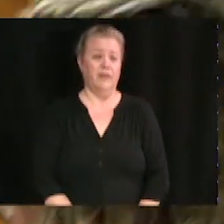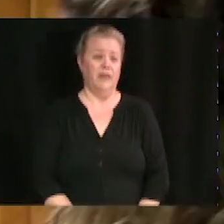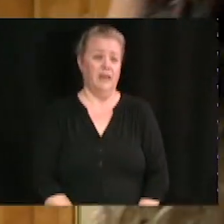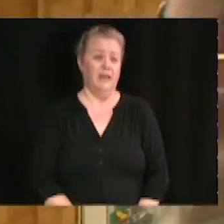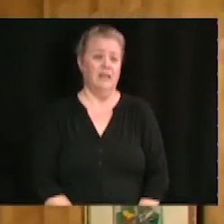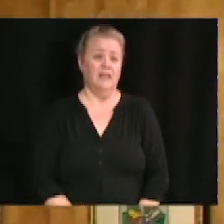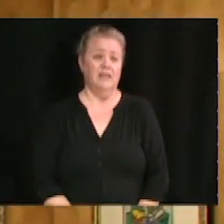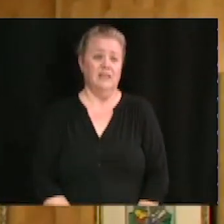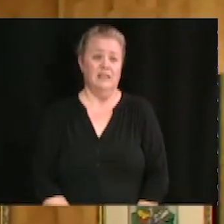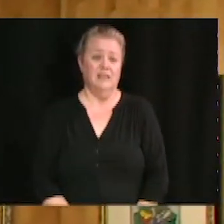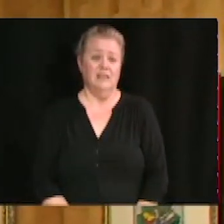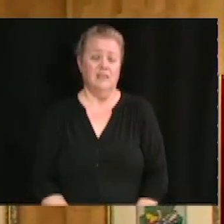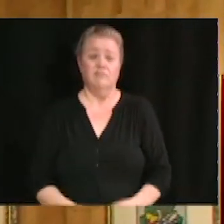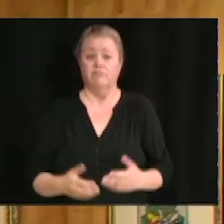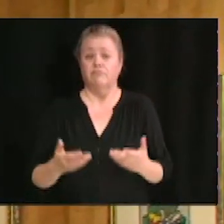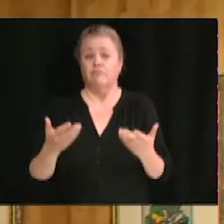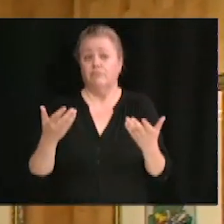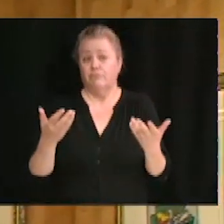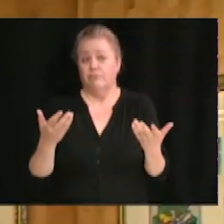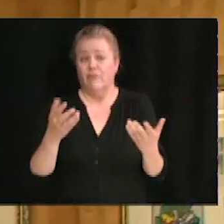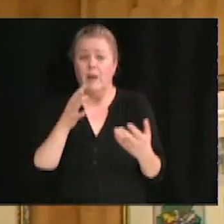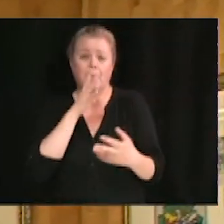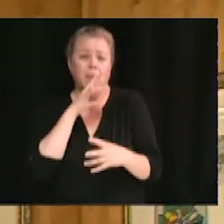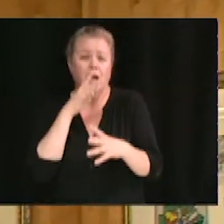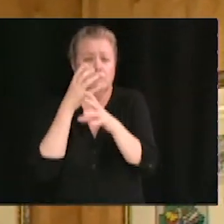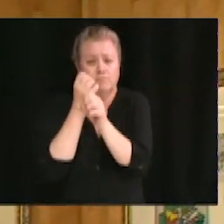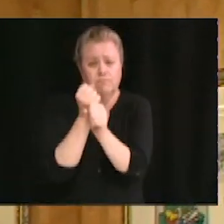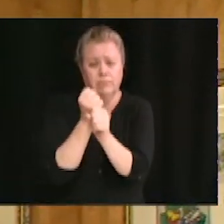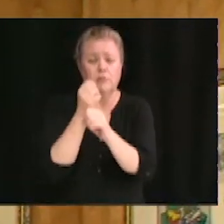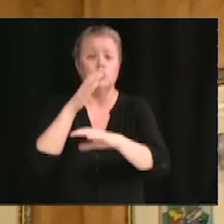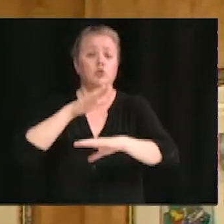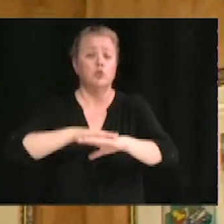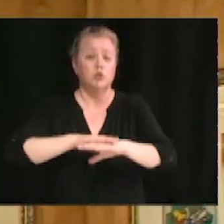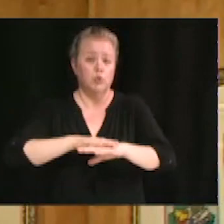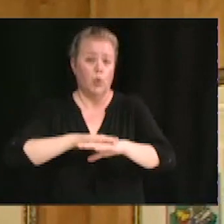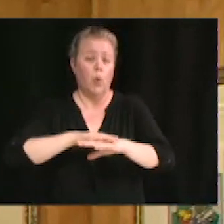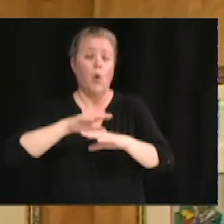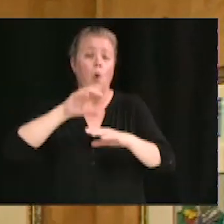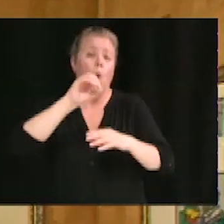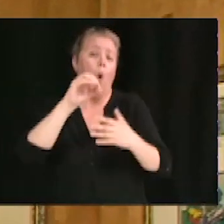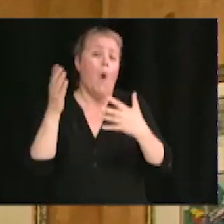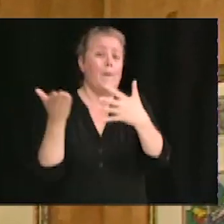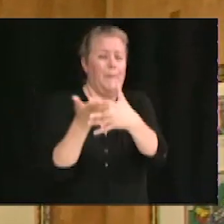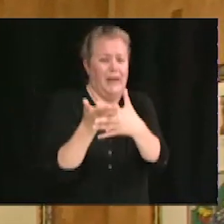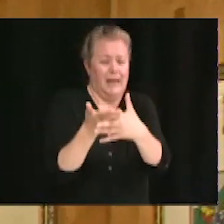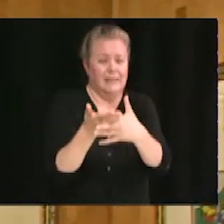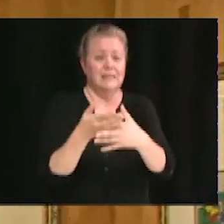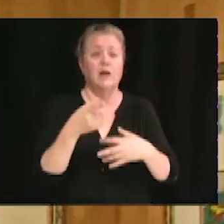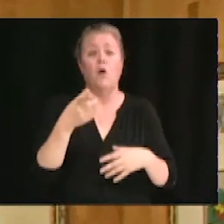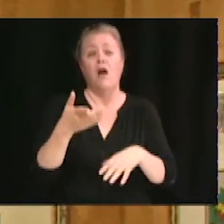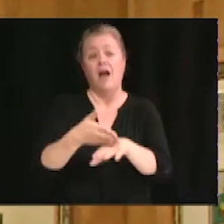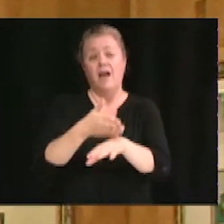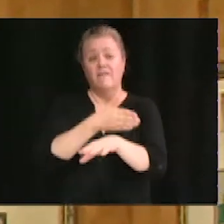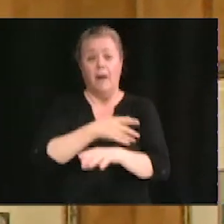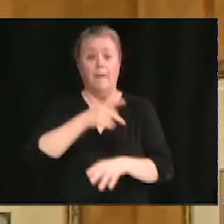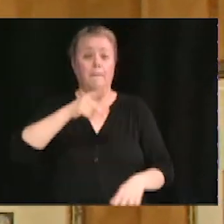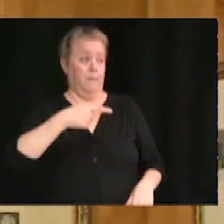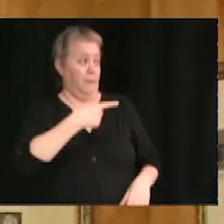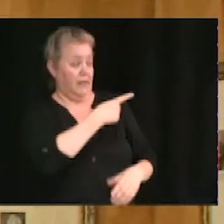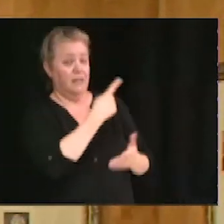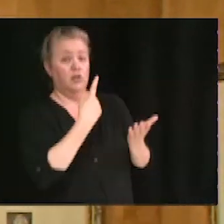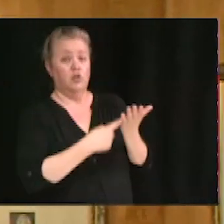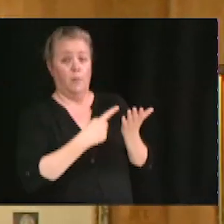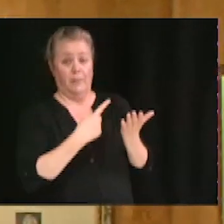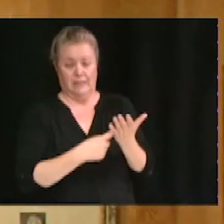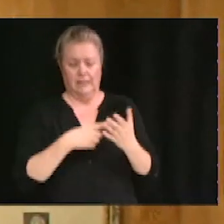je vais juste donner quelques mots par rapport à l'opération comme telle, comme mentionné par Patrick, le comité frais scolaire, qui